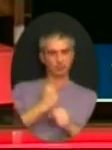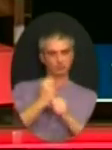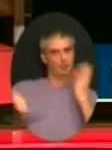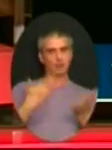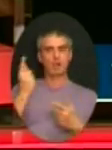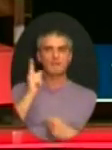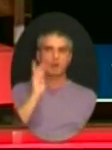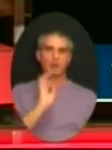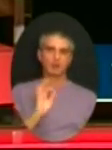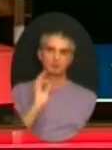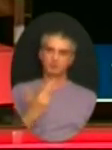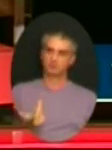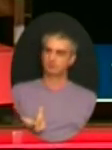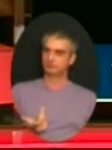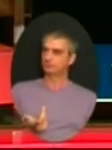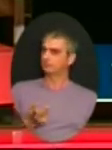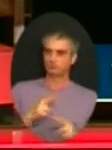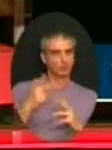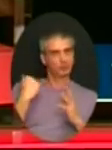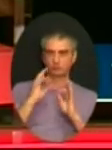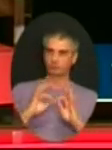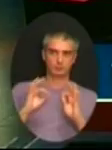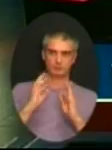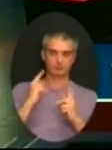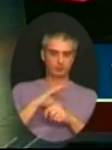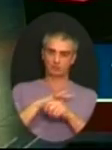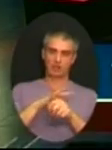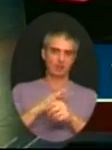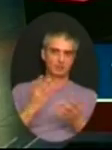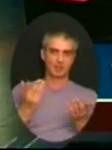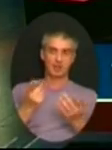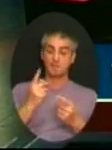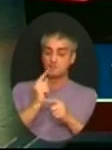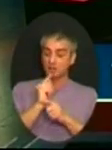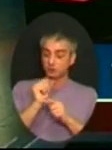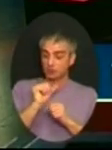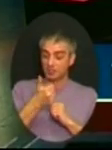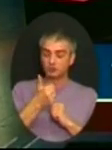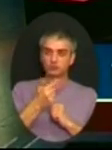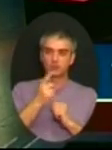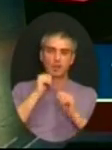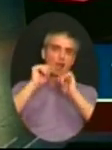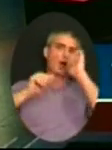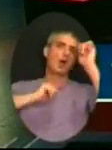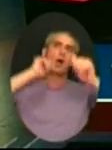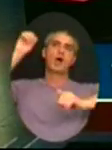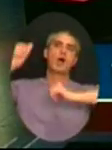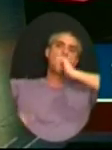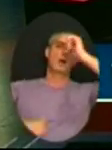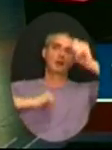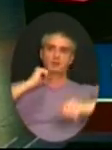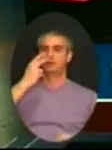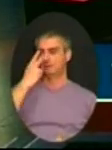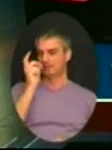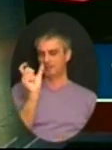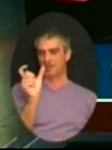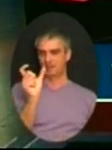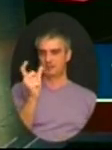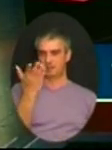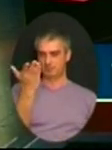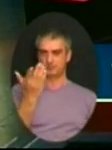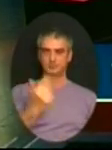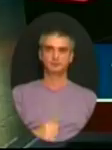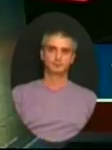אבל בכל... לא, תראי, אחרת לא היה שם שום דבר שאפשר היה לנהל. הרי מהשנייה הראשונה, צעקות וצעקות, זה לא צורה לכולם. הנה, קטע מתוך הדיון.